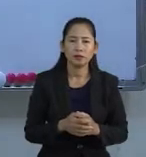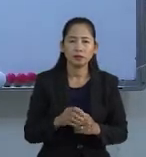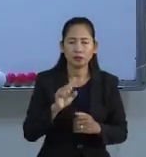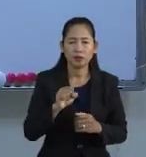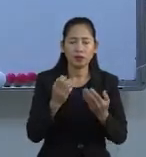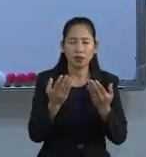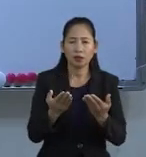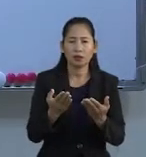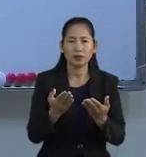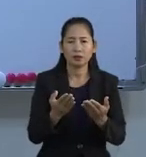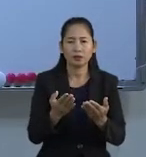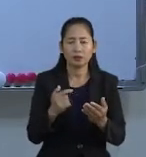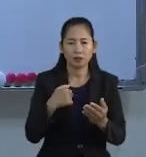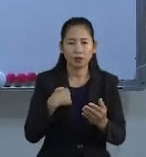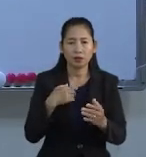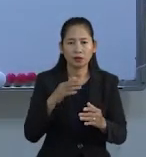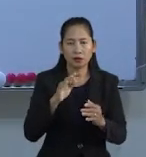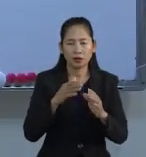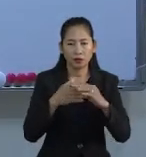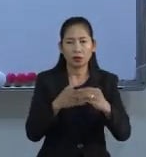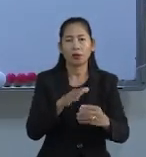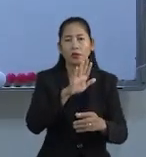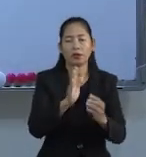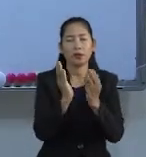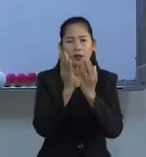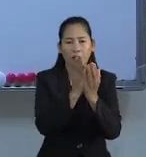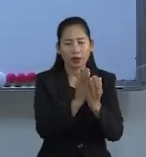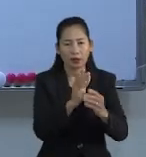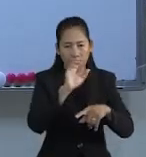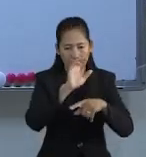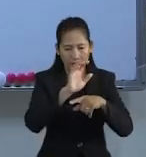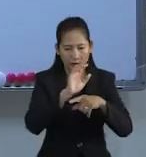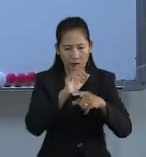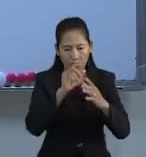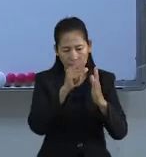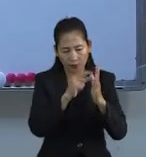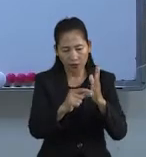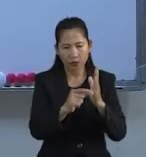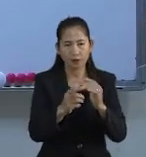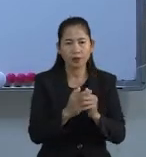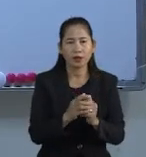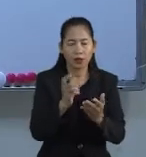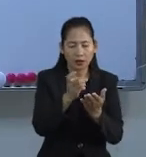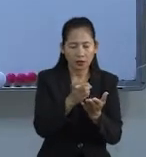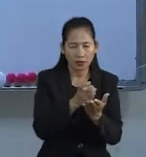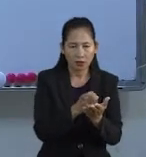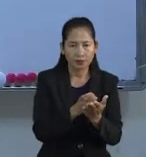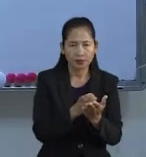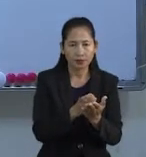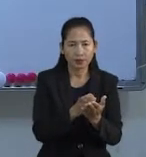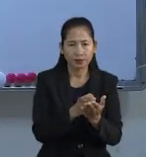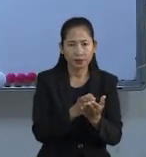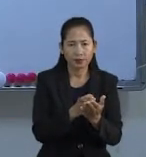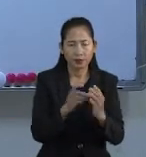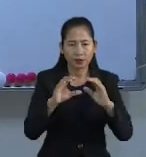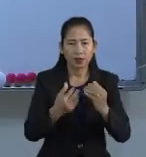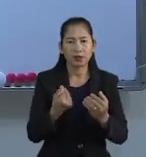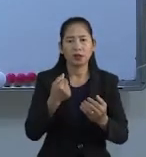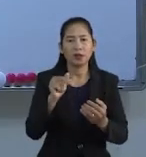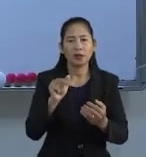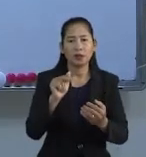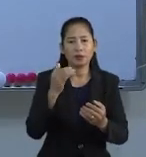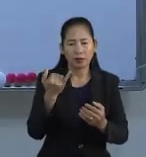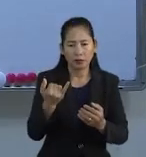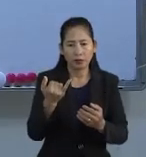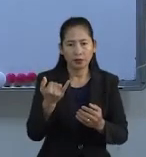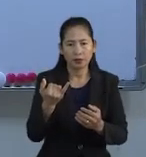và lấy cụ nông con an chùm nón chướng nó còn nè và cái nét bị chia thạc tí